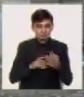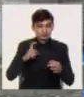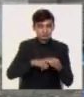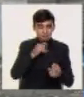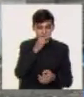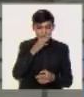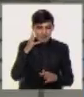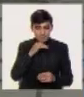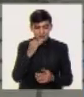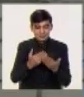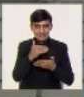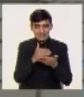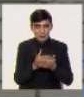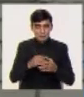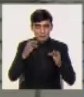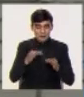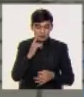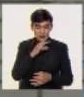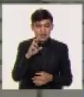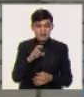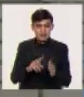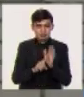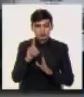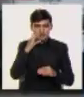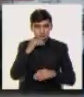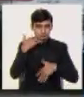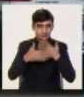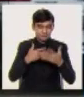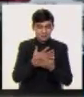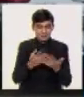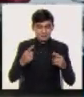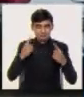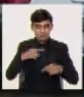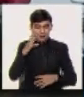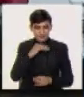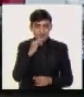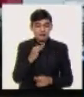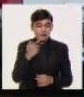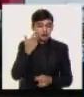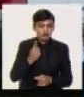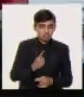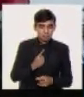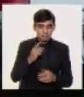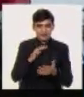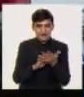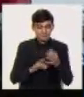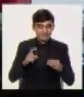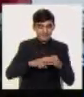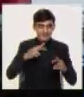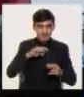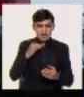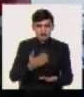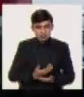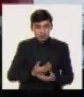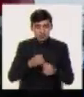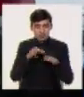а систему не наладить, то в январе может наступить жилищно-коммунальный кризис, когда в ожидании регистрации жильцы не смогут